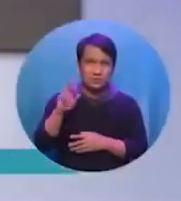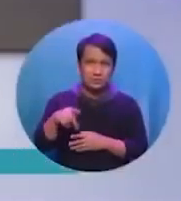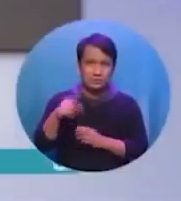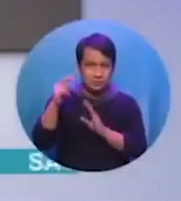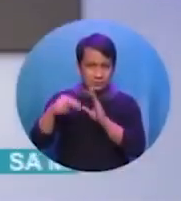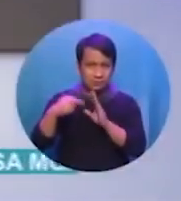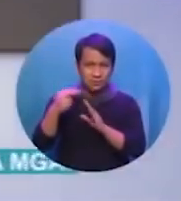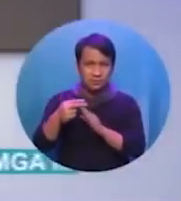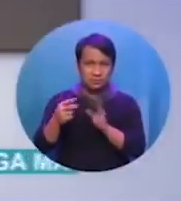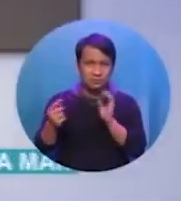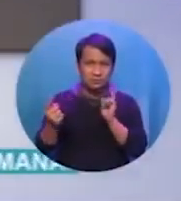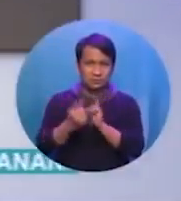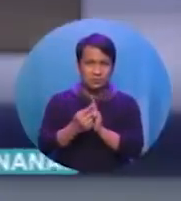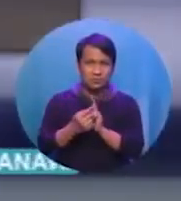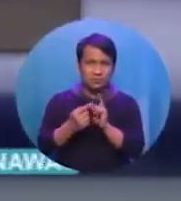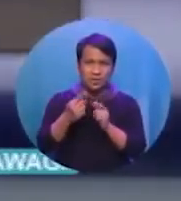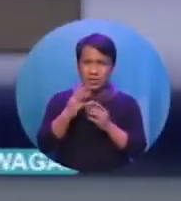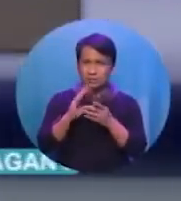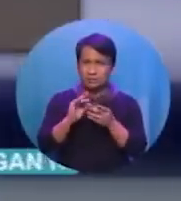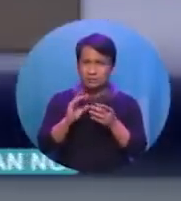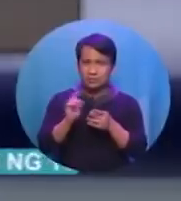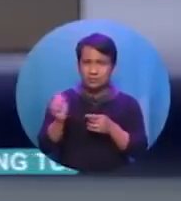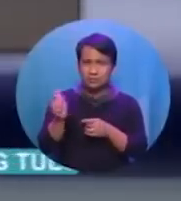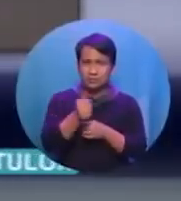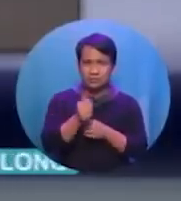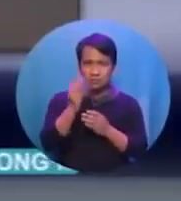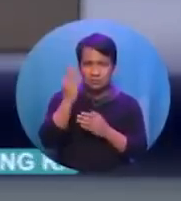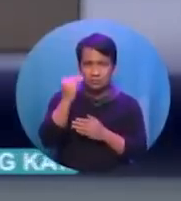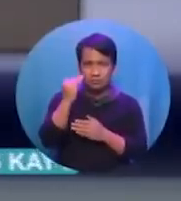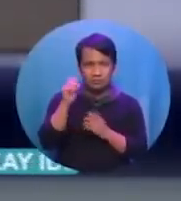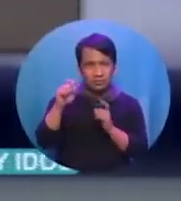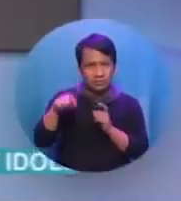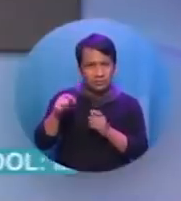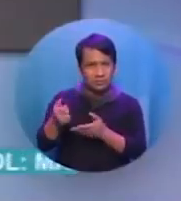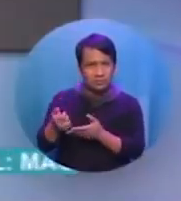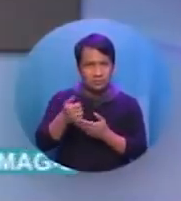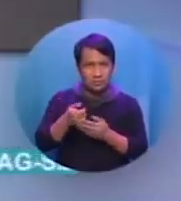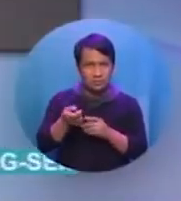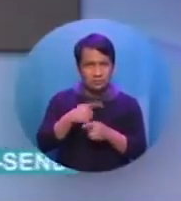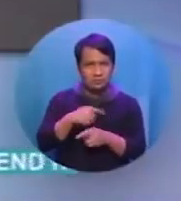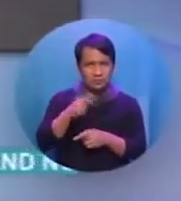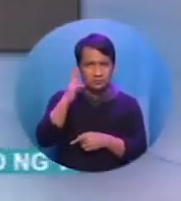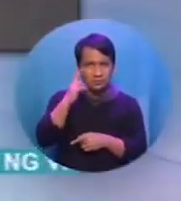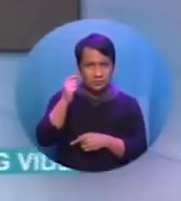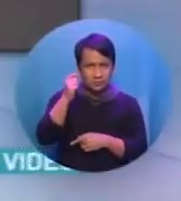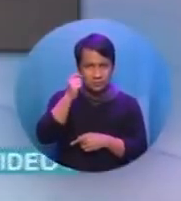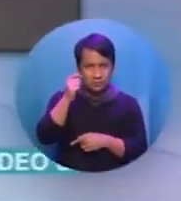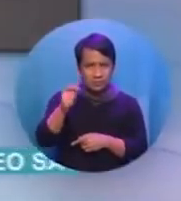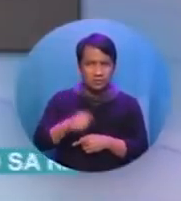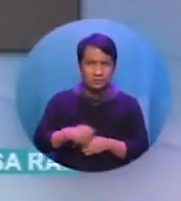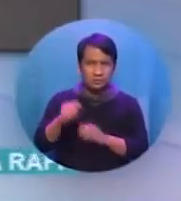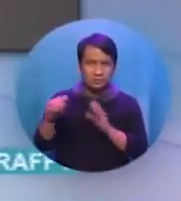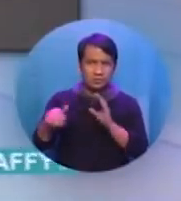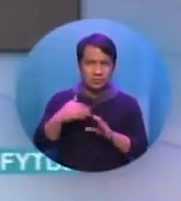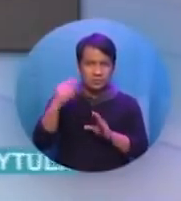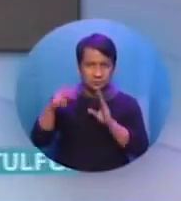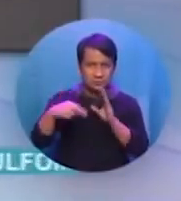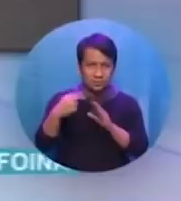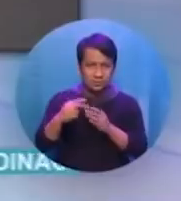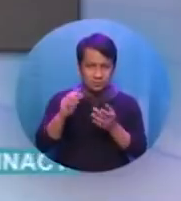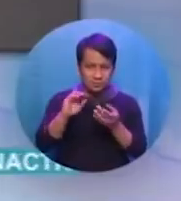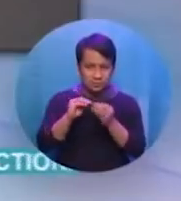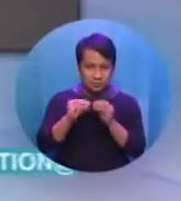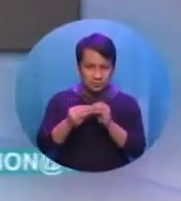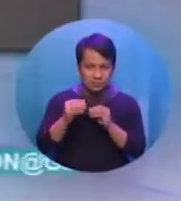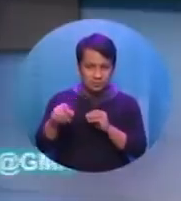video. Ipakilala ang sarili at ikwento kung bakit karapat-dapat kayong makatanggap ng tulong mula kay Idol Rafi. I-send ang video kasamang yung